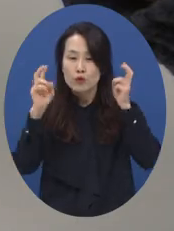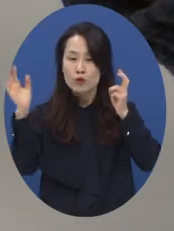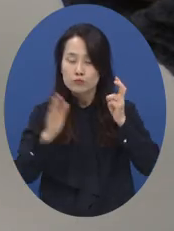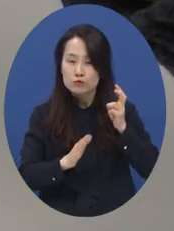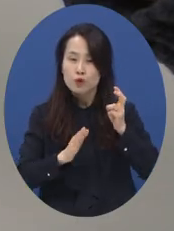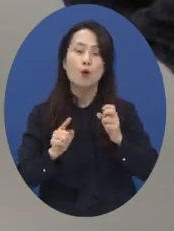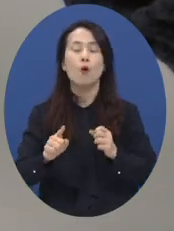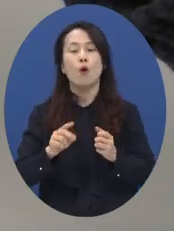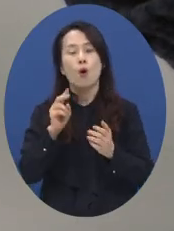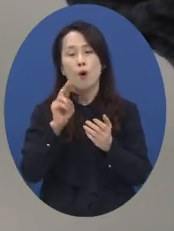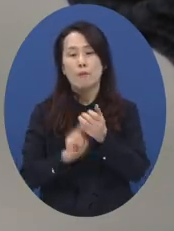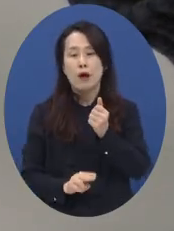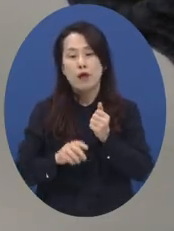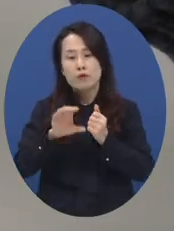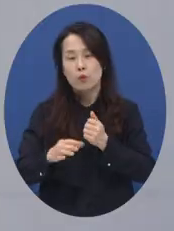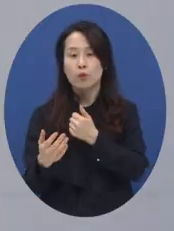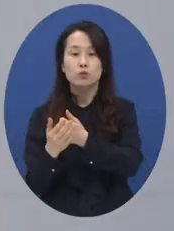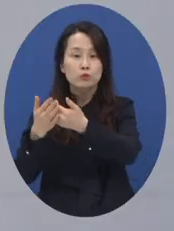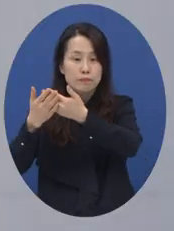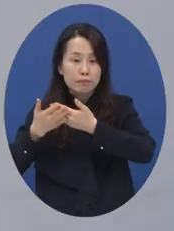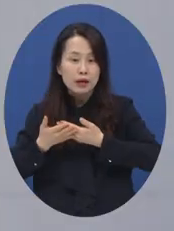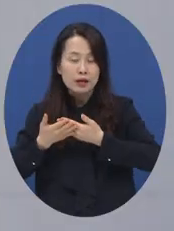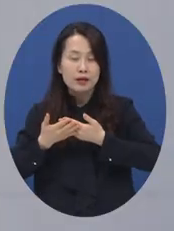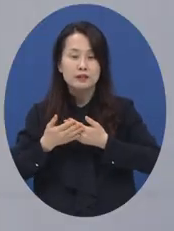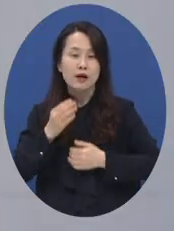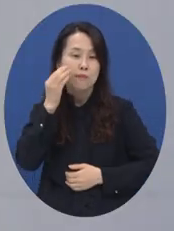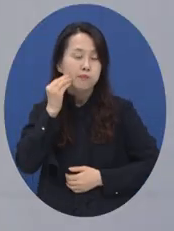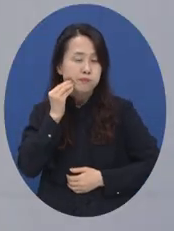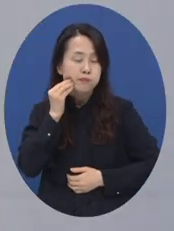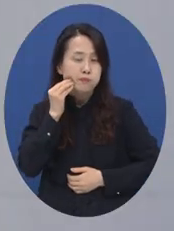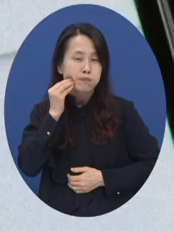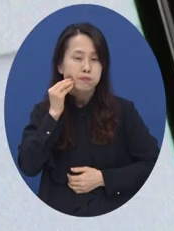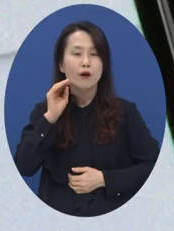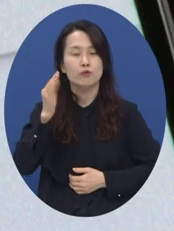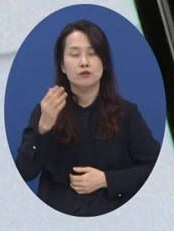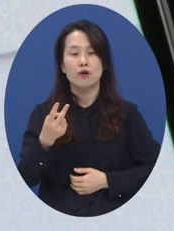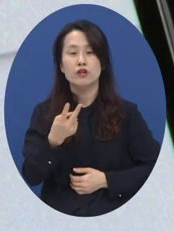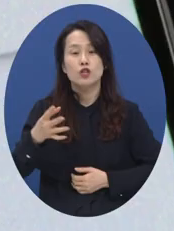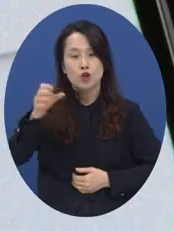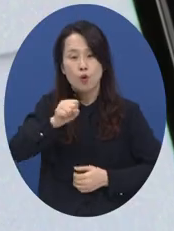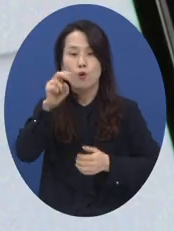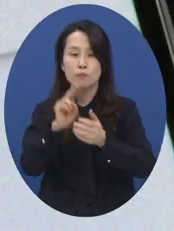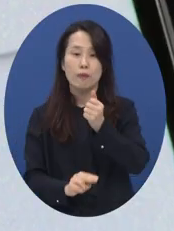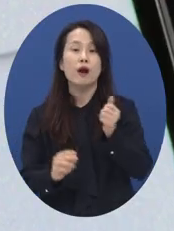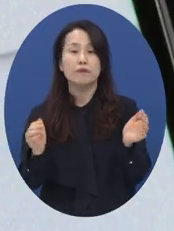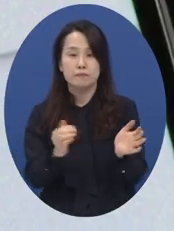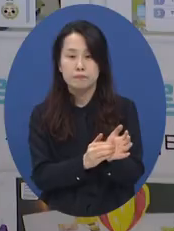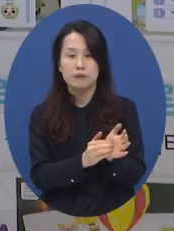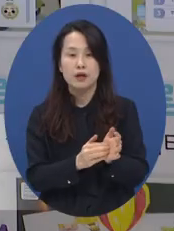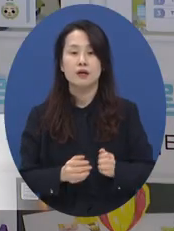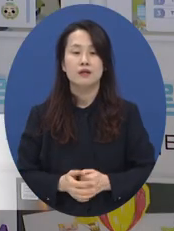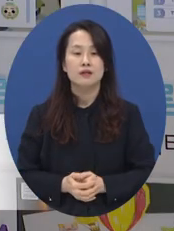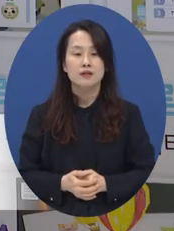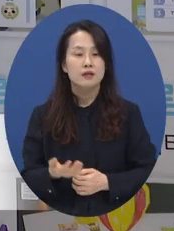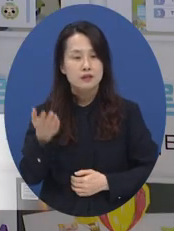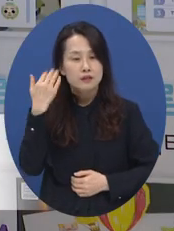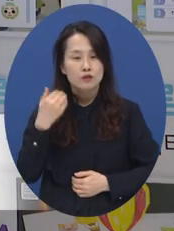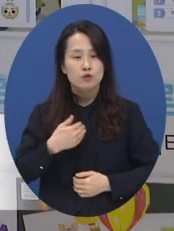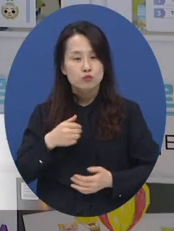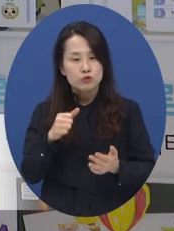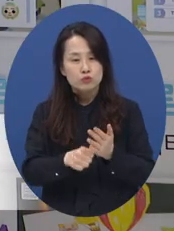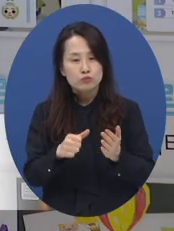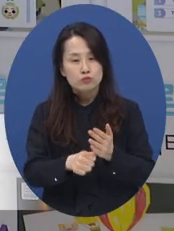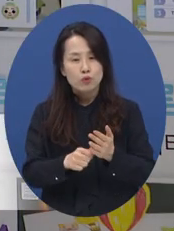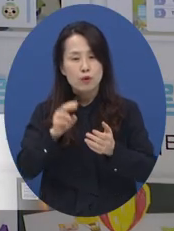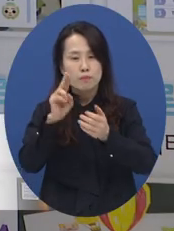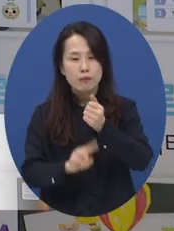오프라인 매장으로 판로 확대 지원을 받아 적자를 면하고 약 2억원의 매출액을 기록했습니다 그 이전에는 저희 상품에